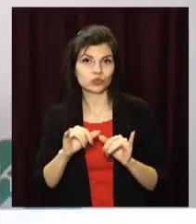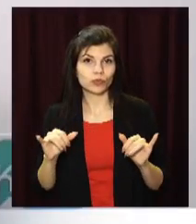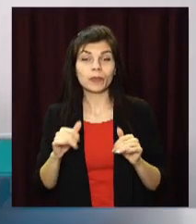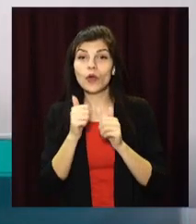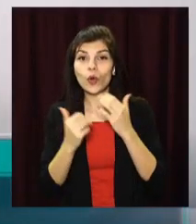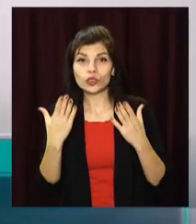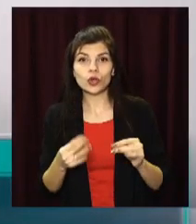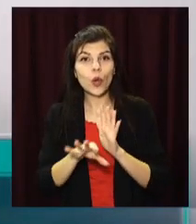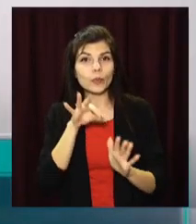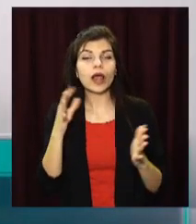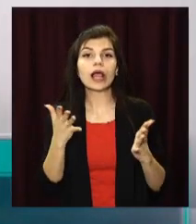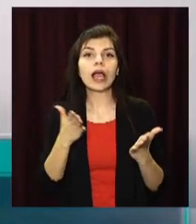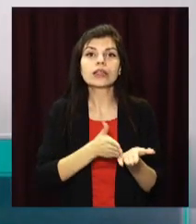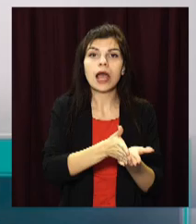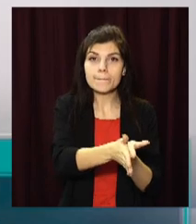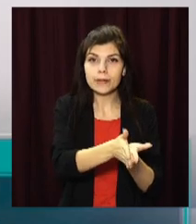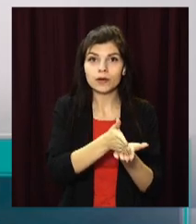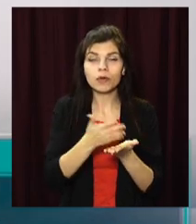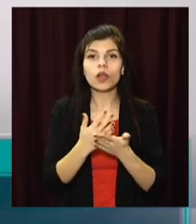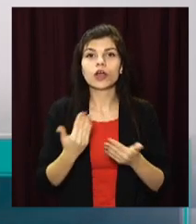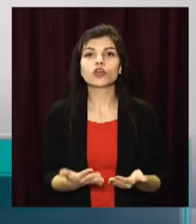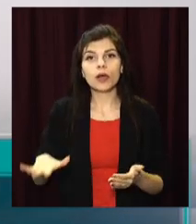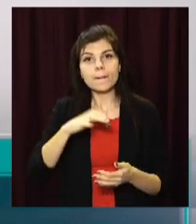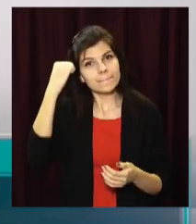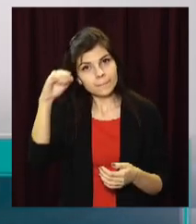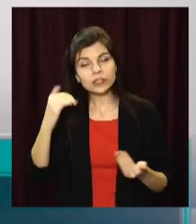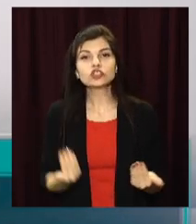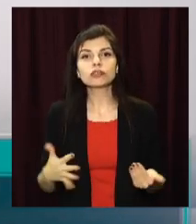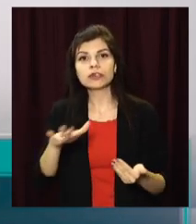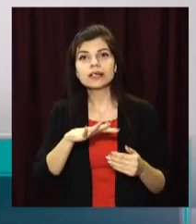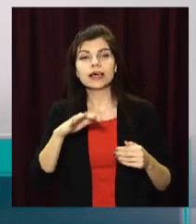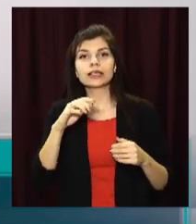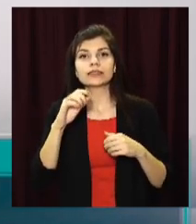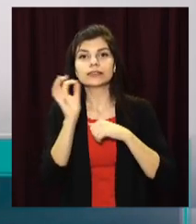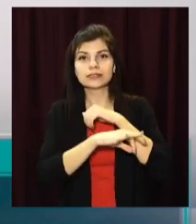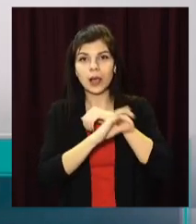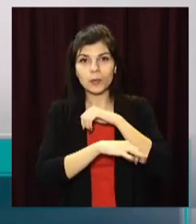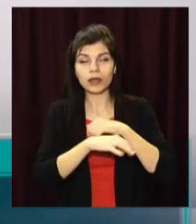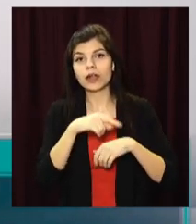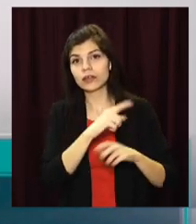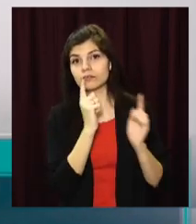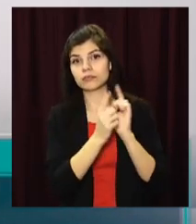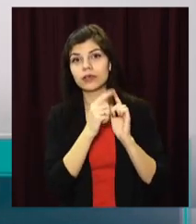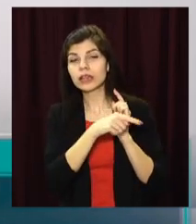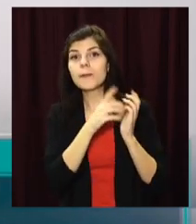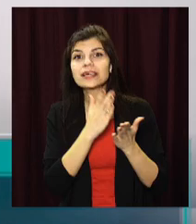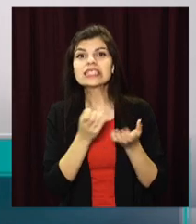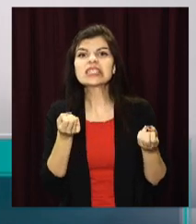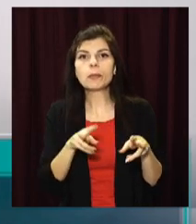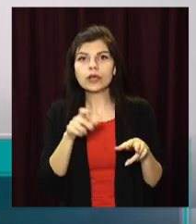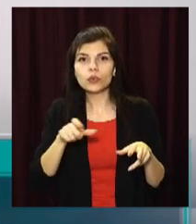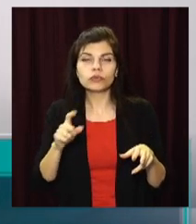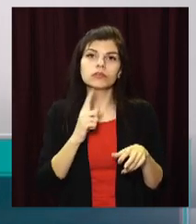Кожного дня обирається якийсь напрямок, наприклад, житловий масив «Перемога» або житловий масив «Західний». Туди виходять наші спеціалісти та дивляться,